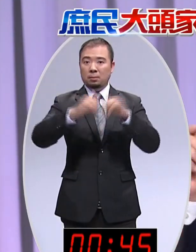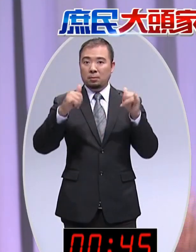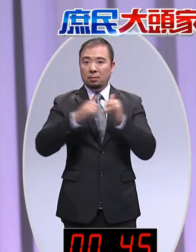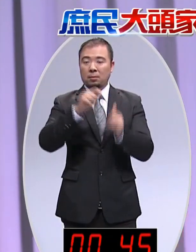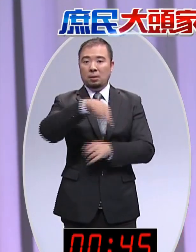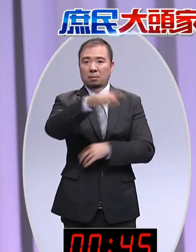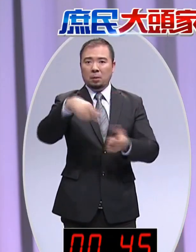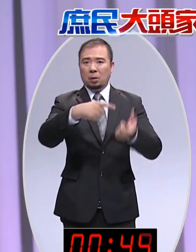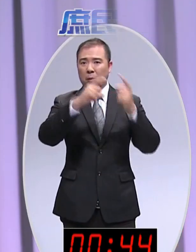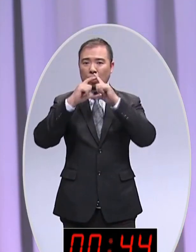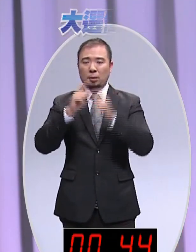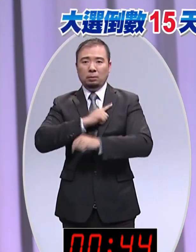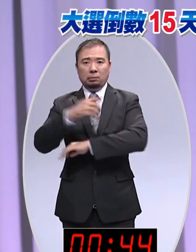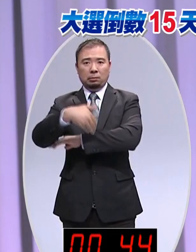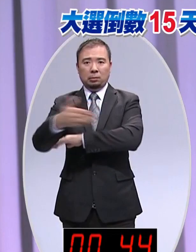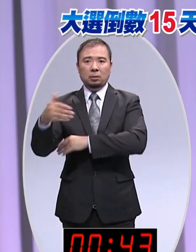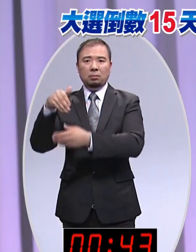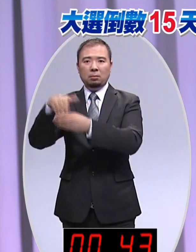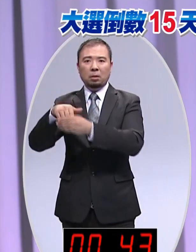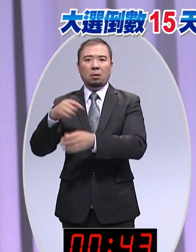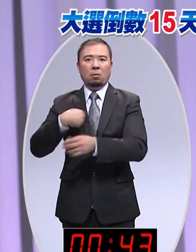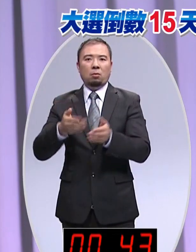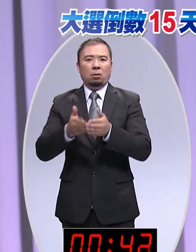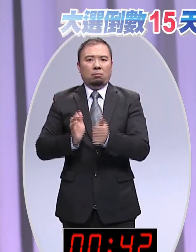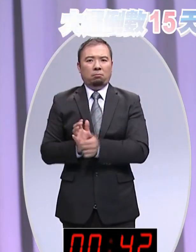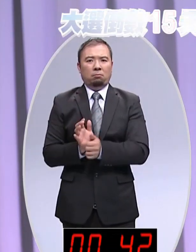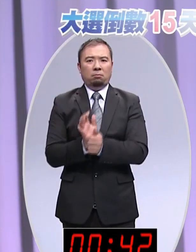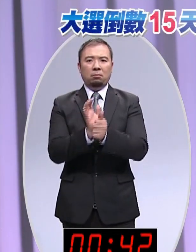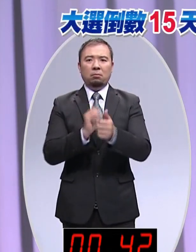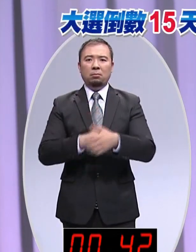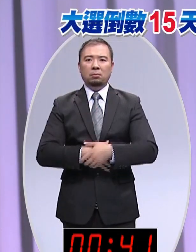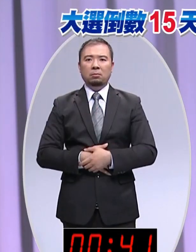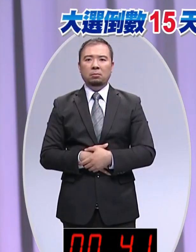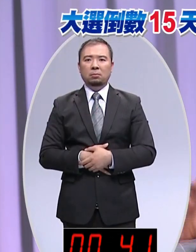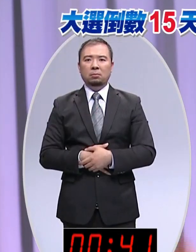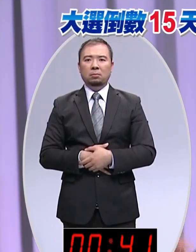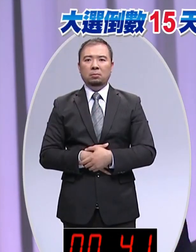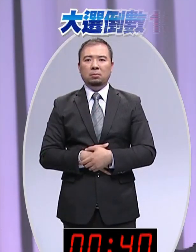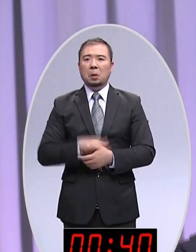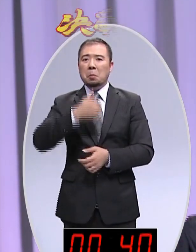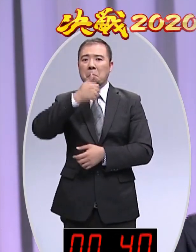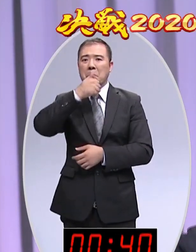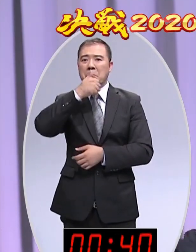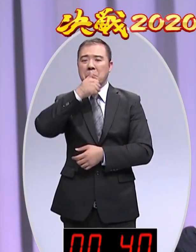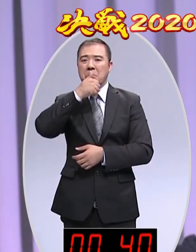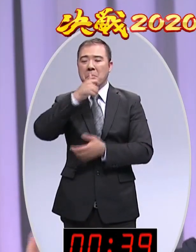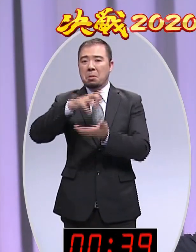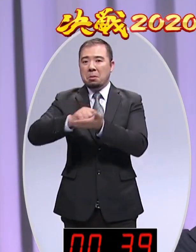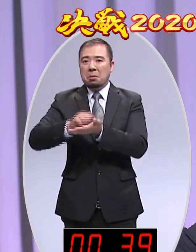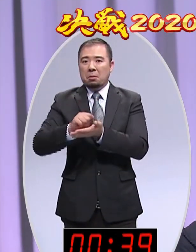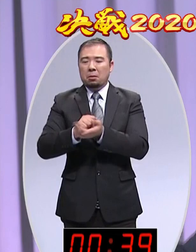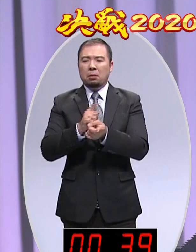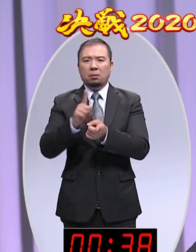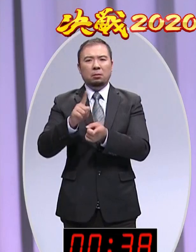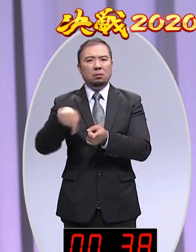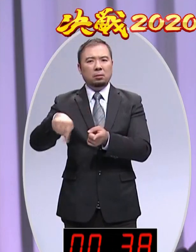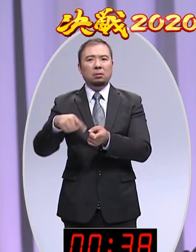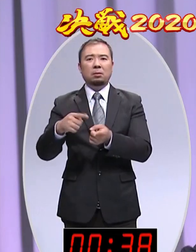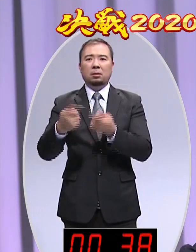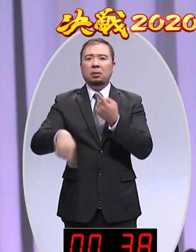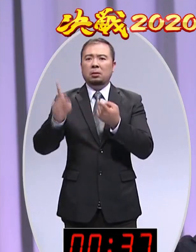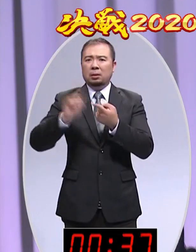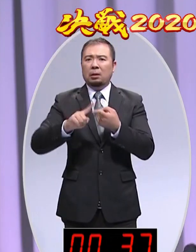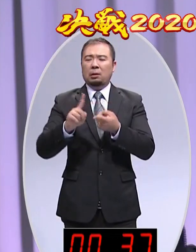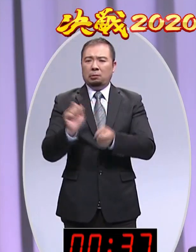楚瑜要推动原住民不在籍投票的问题，加几个投票的箱子